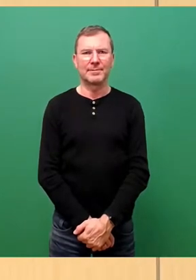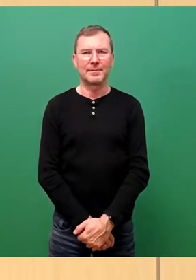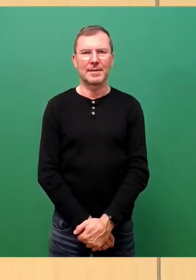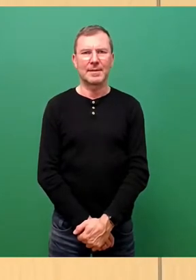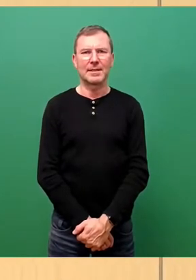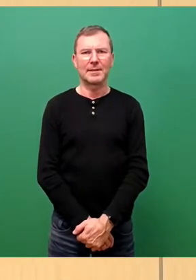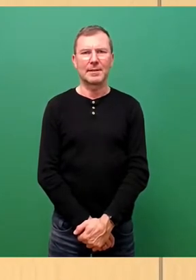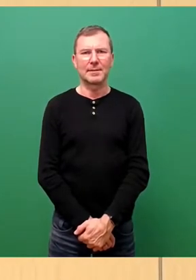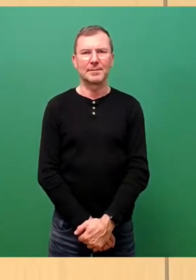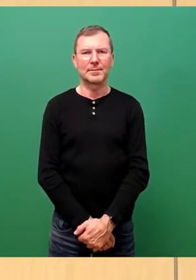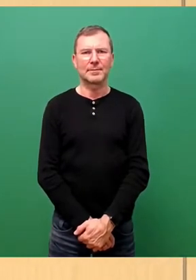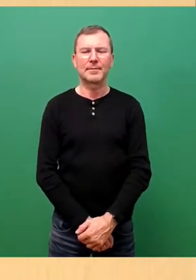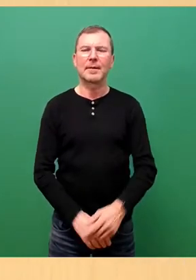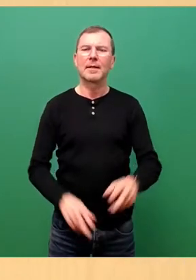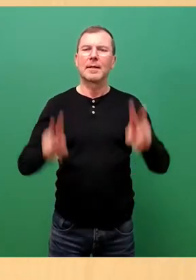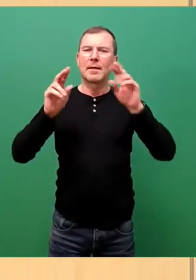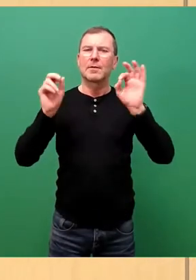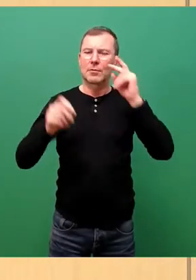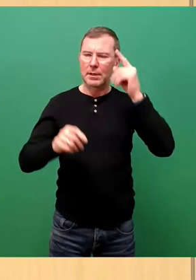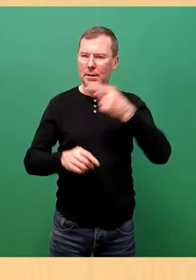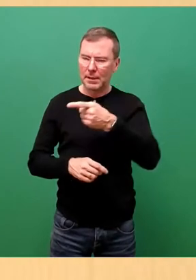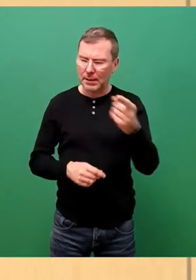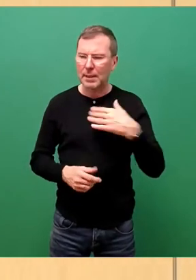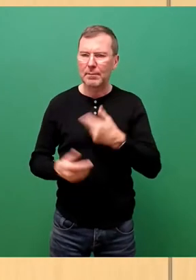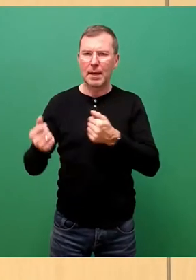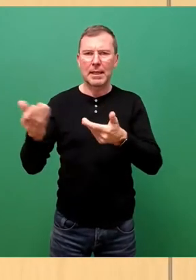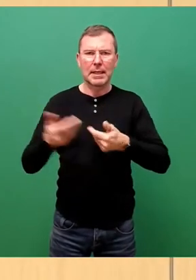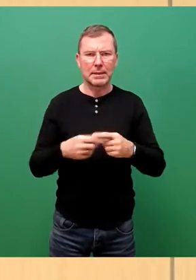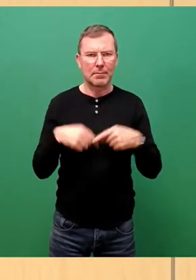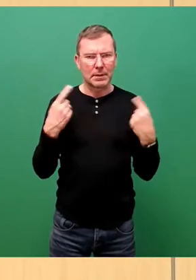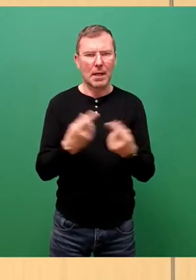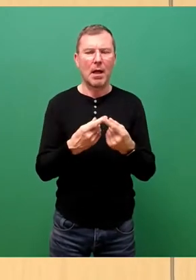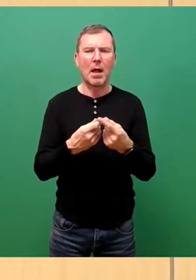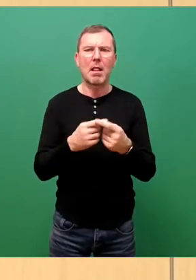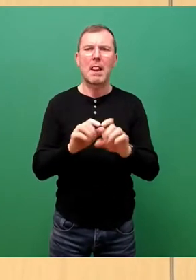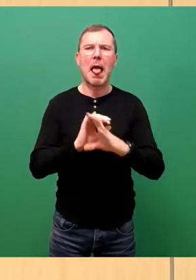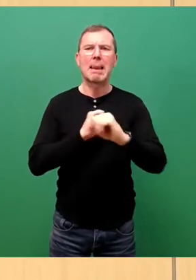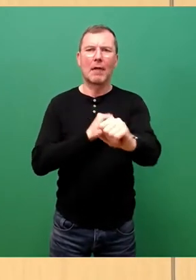Ja, sehr geehrte Stadträtinnen und Stadträte, verehrte Gäste hier im Saal und im Livestream.